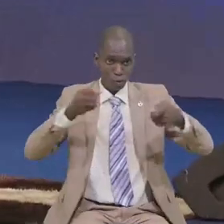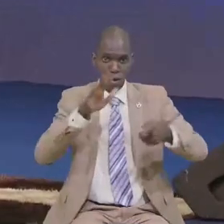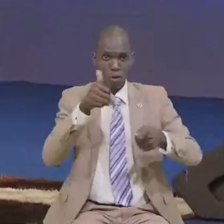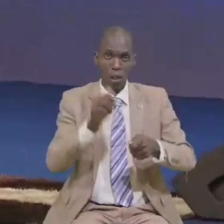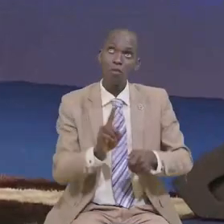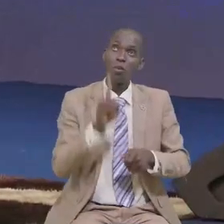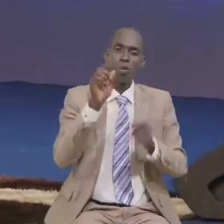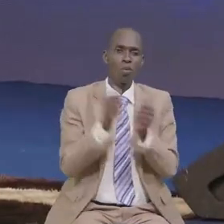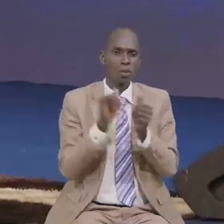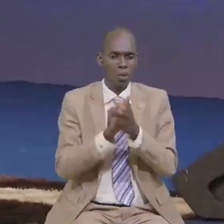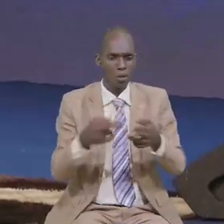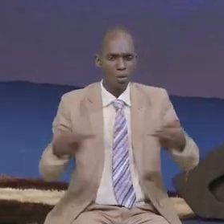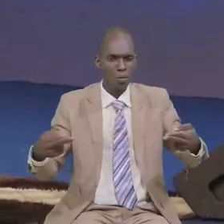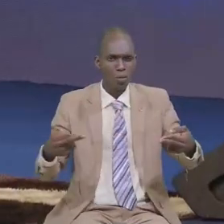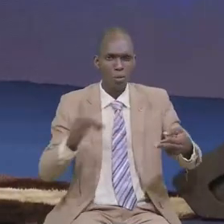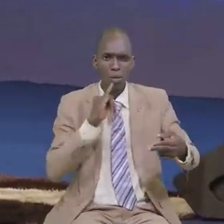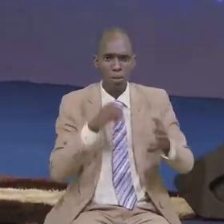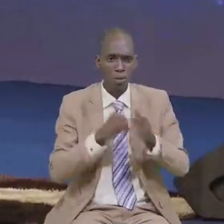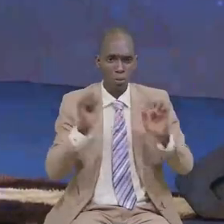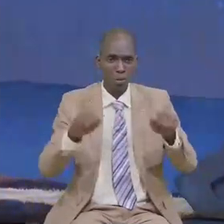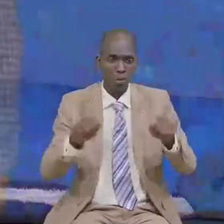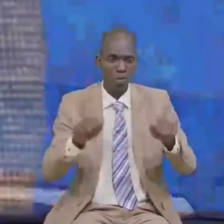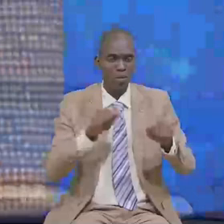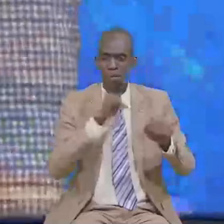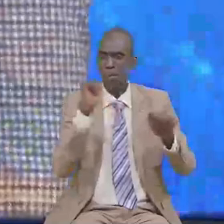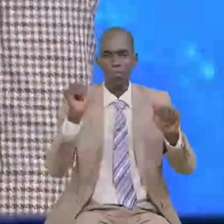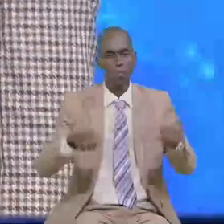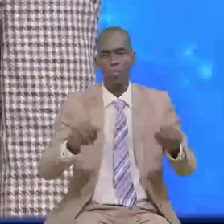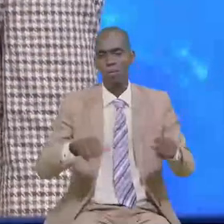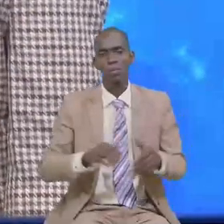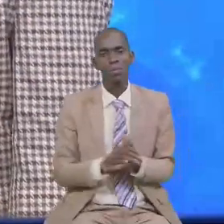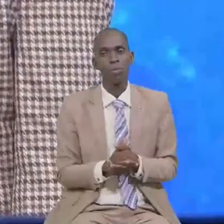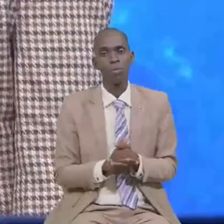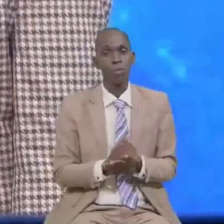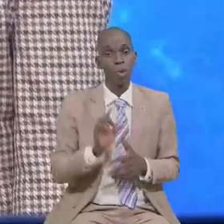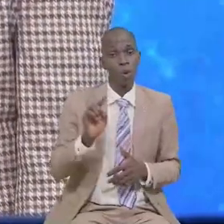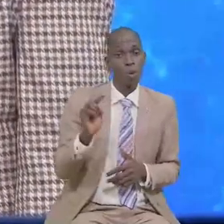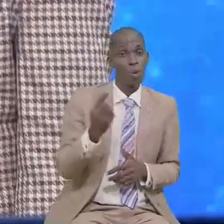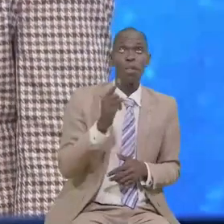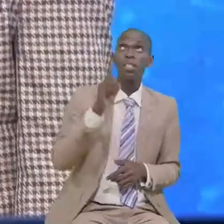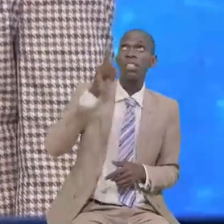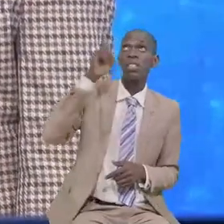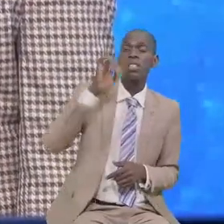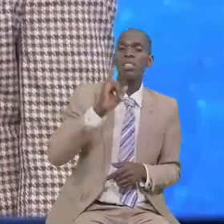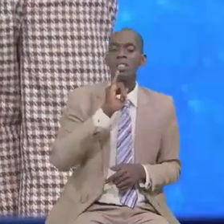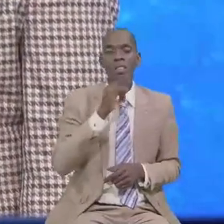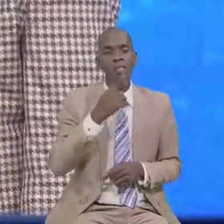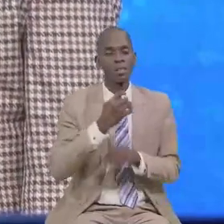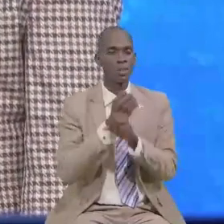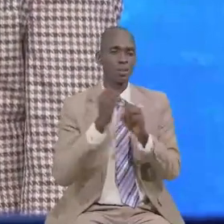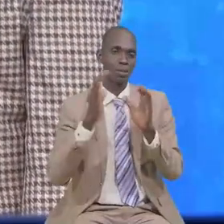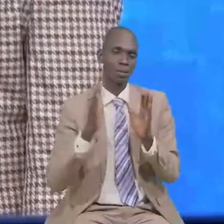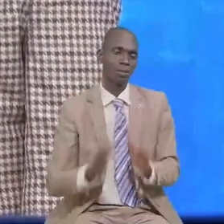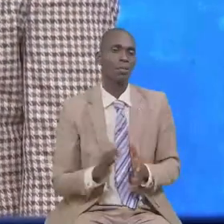Et tu veux te tirer de ces chaussures. Alors que la chaussure a des lacets bien